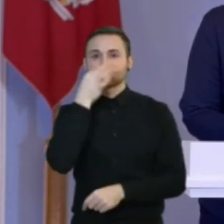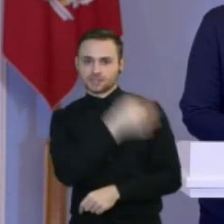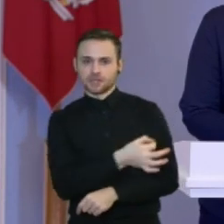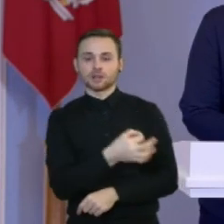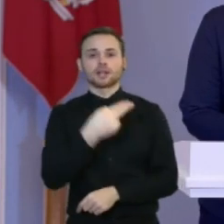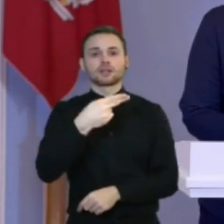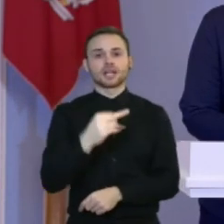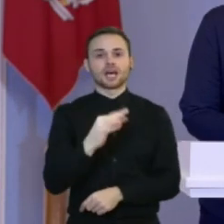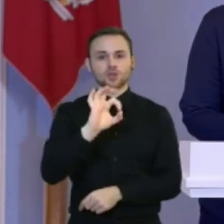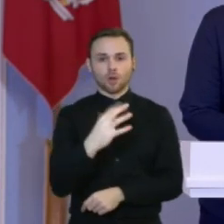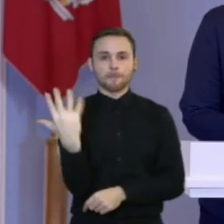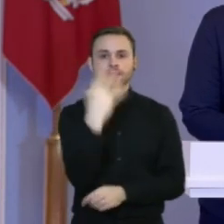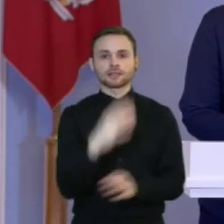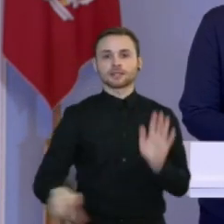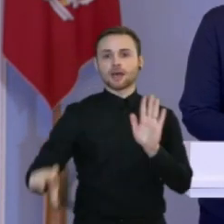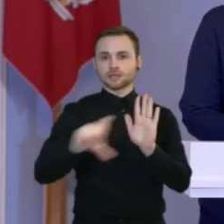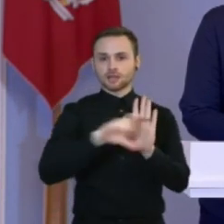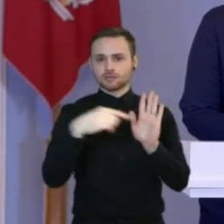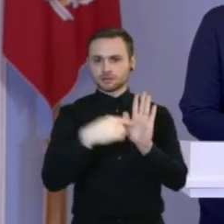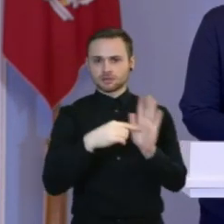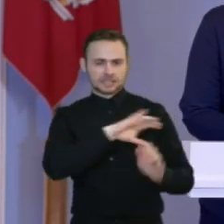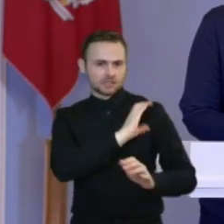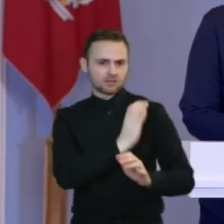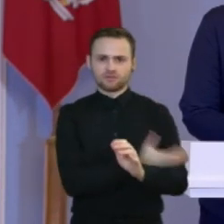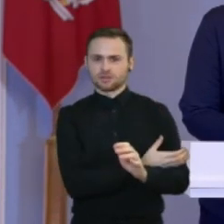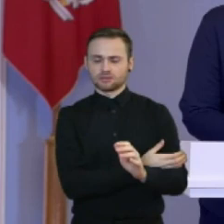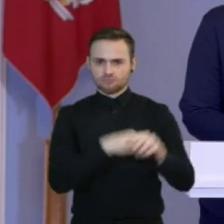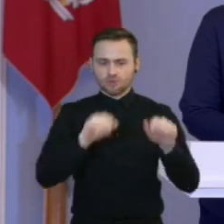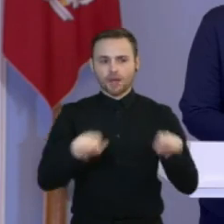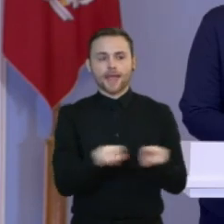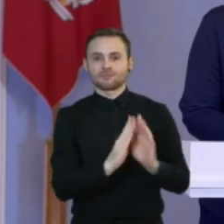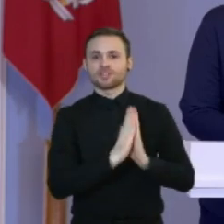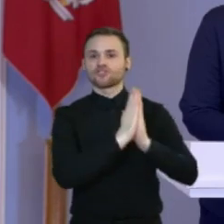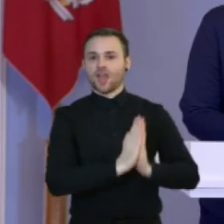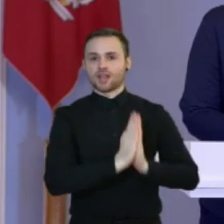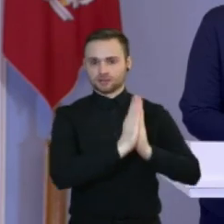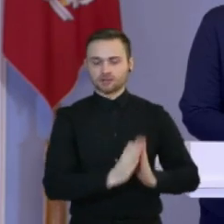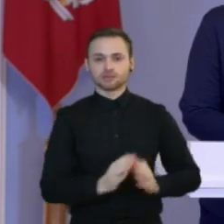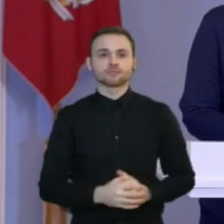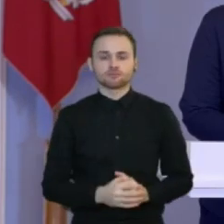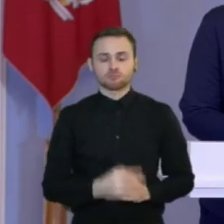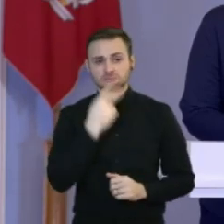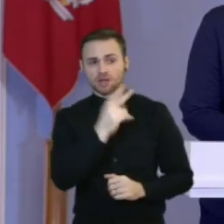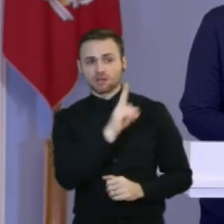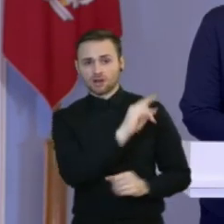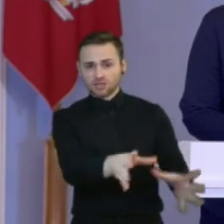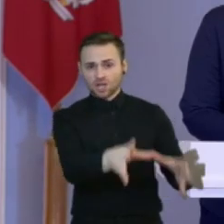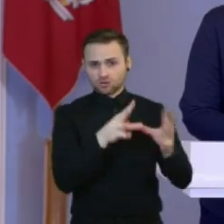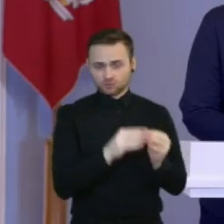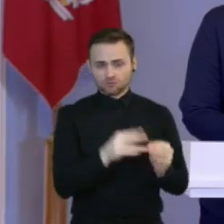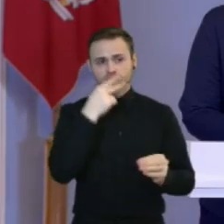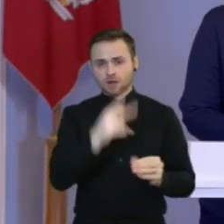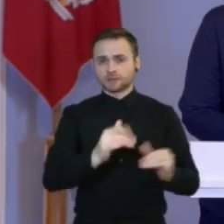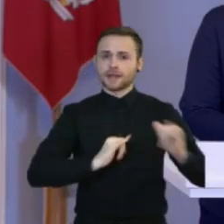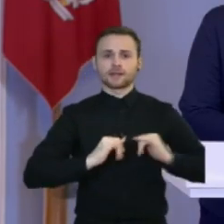NATO penktasis straipsnis yra tvirtas kaip uola, jis yra šventas ir šiandien mes matome, kad sąjungininkai įrodo tai savo